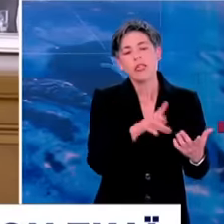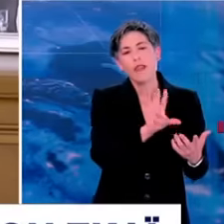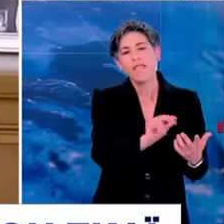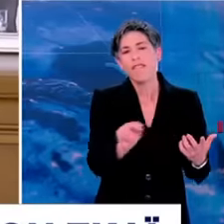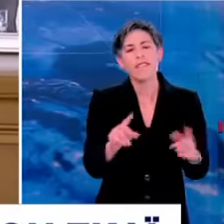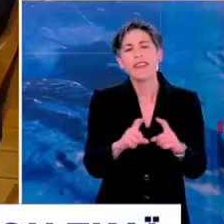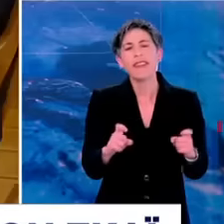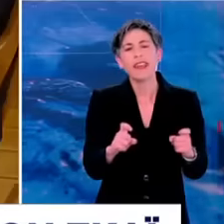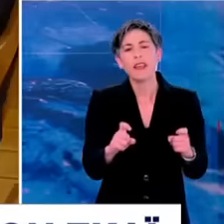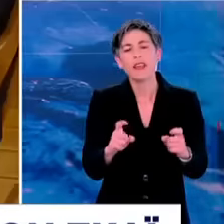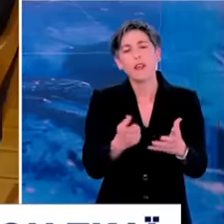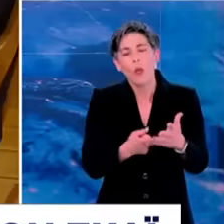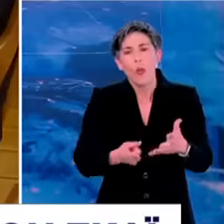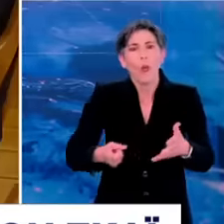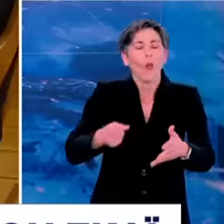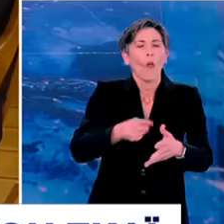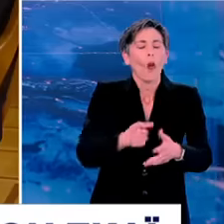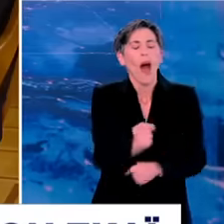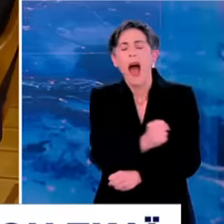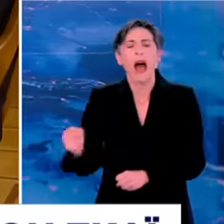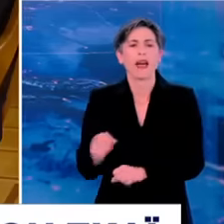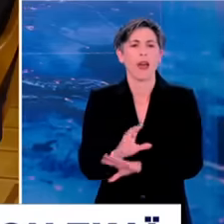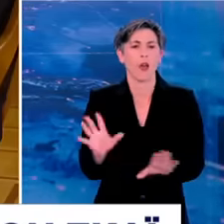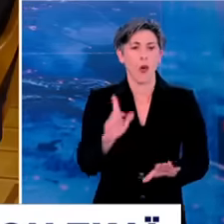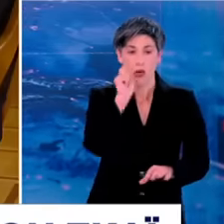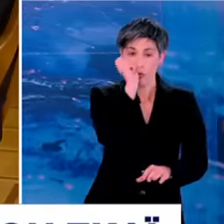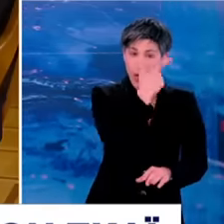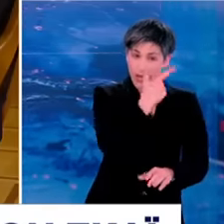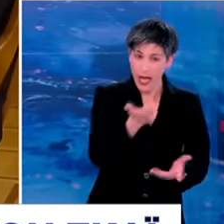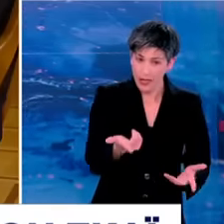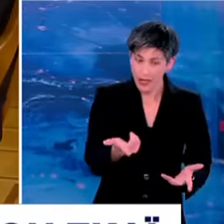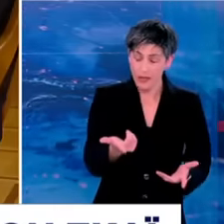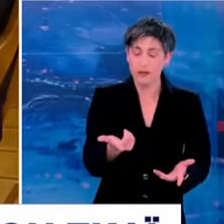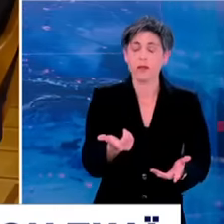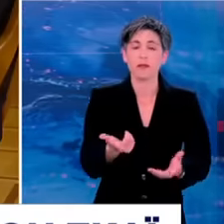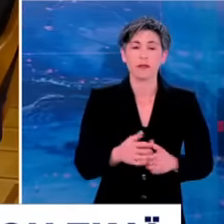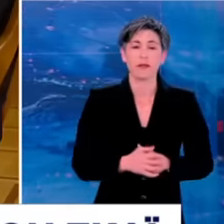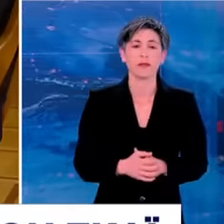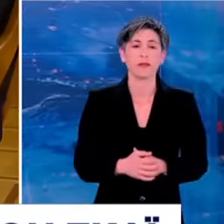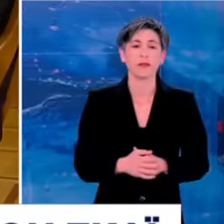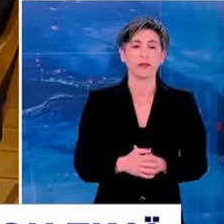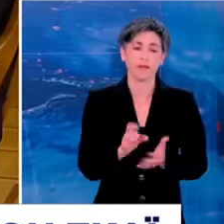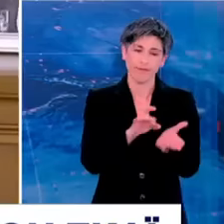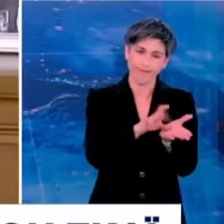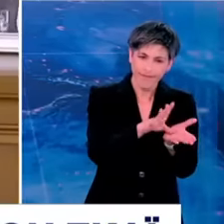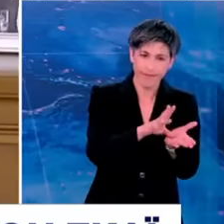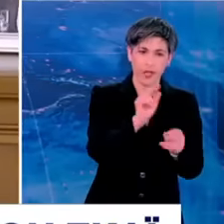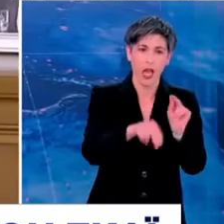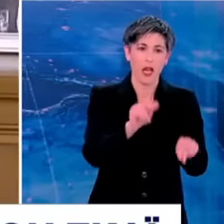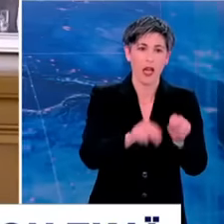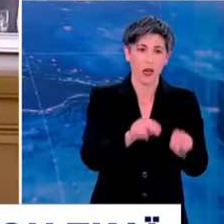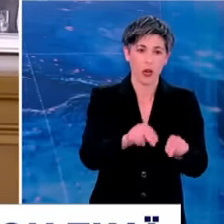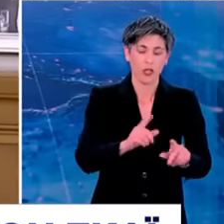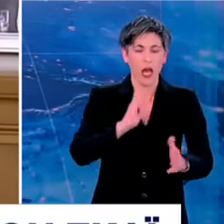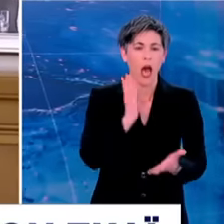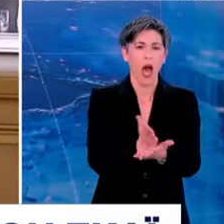ότι μιλήσαμε και θα ήθελα εδώ πέρα να τονίσω ότι οι Σπαρτιάτες τέθηκαν εκτός της εκλογικής διαδικασίας με απόφαση